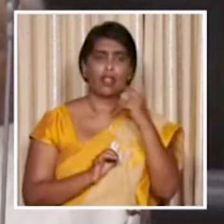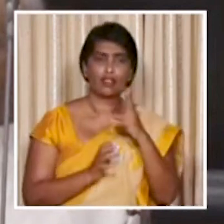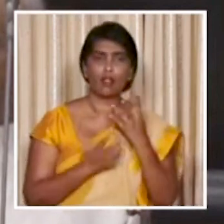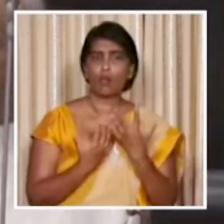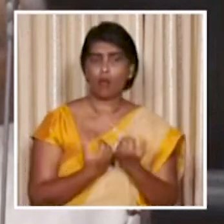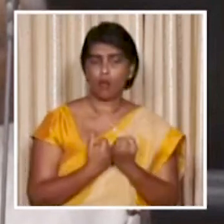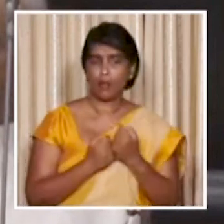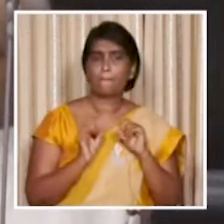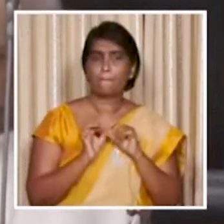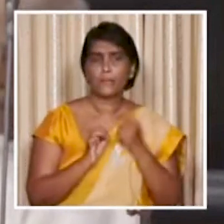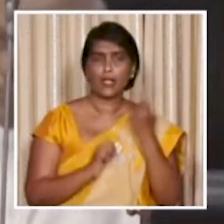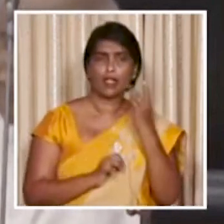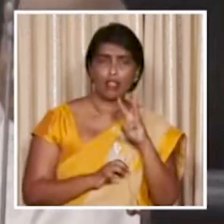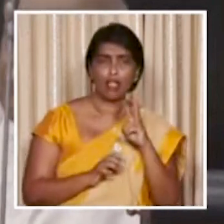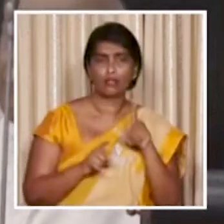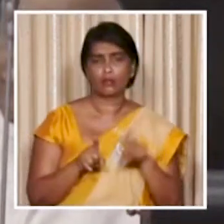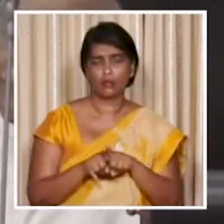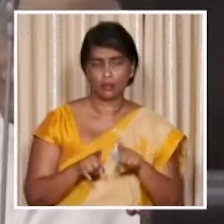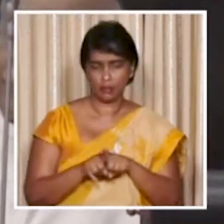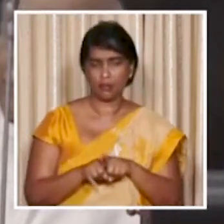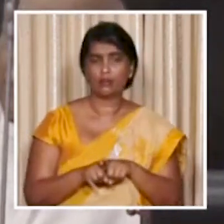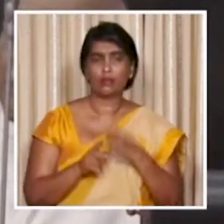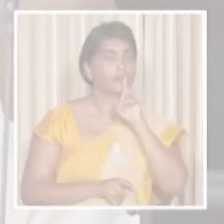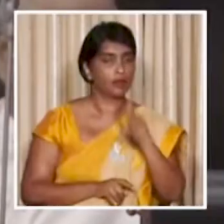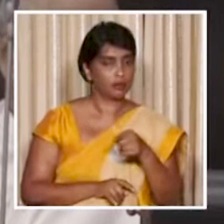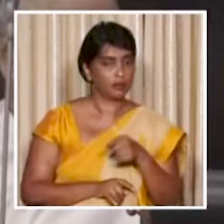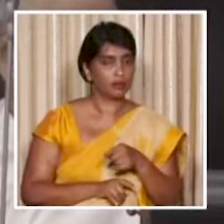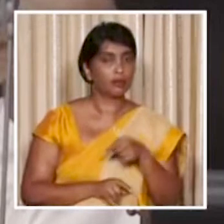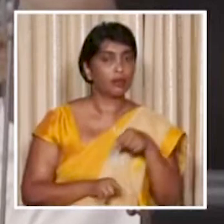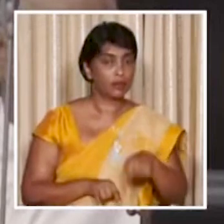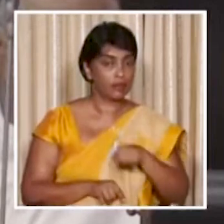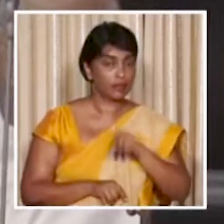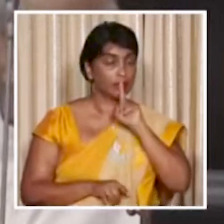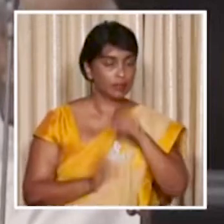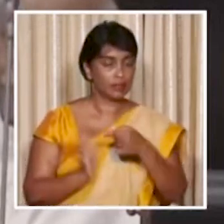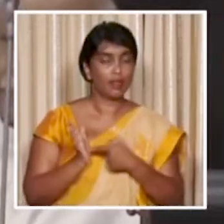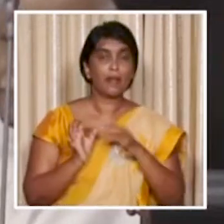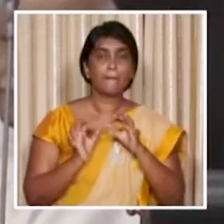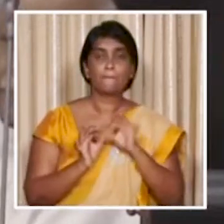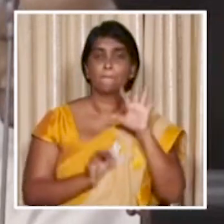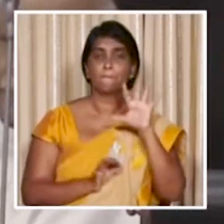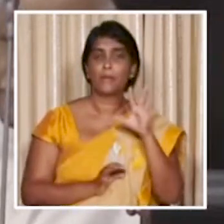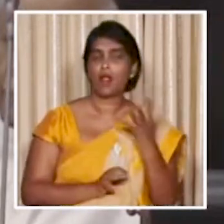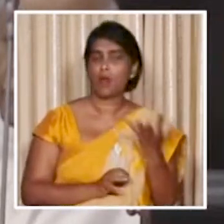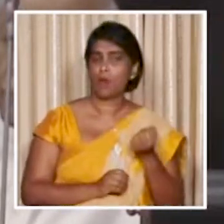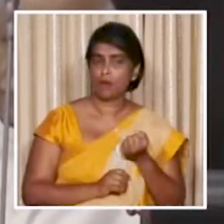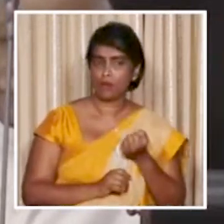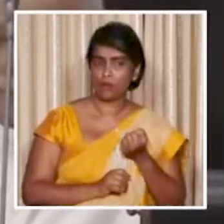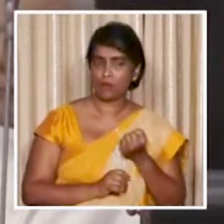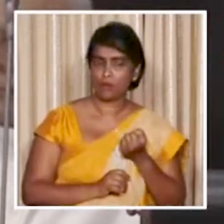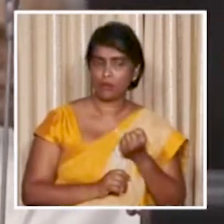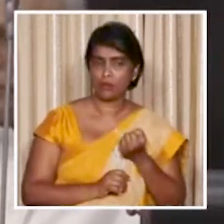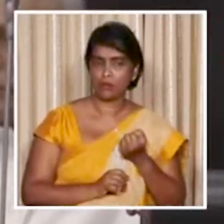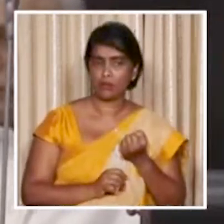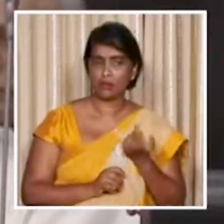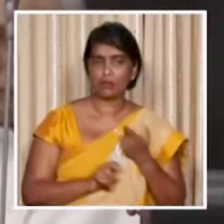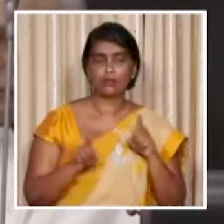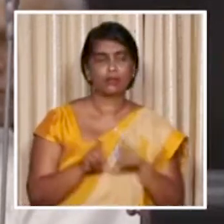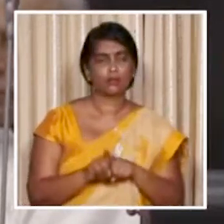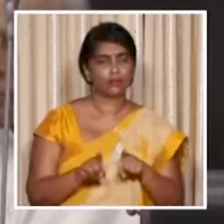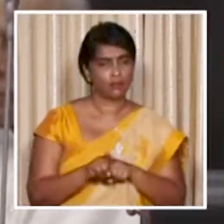වමනා 12 13ක් අතර අපේ එස්තමෙන්තුව තිබුණේ මෙතන ඇවිල්ලා කියනවා බිලියන 5ක් ඕන කියලා ඉතින් ඒ